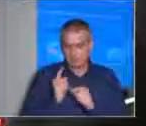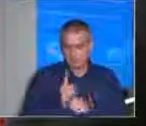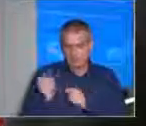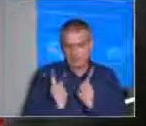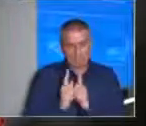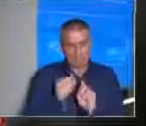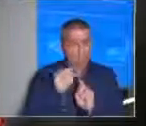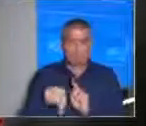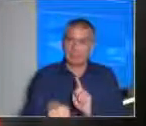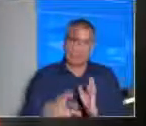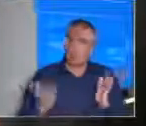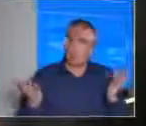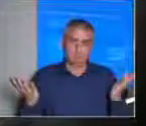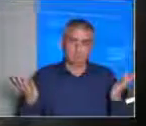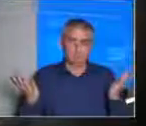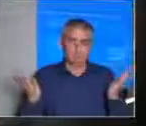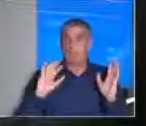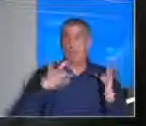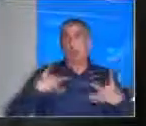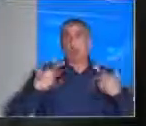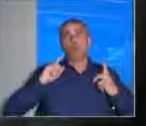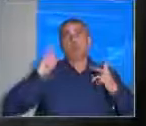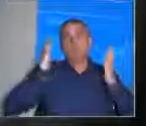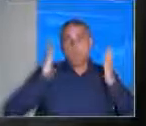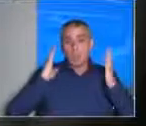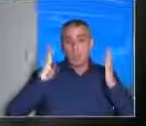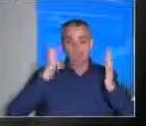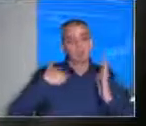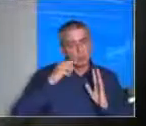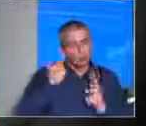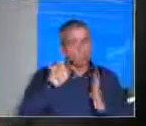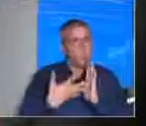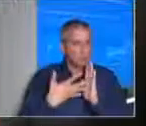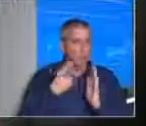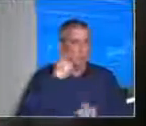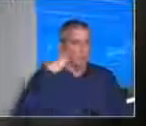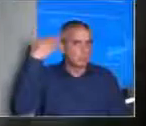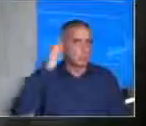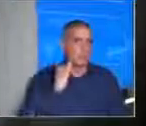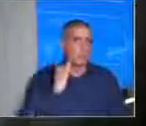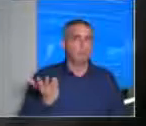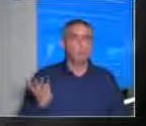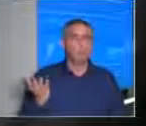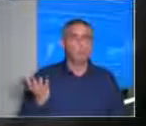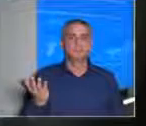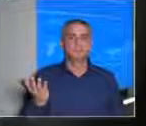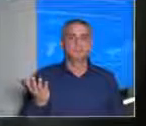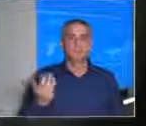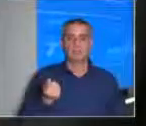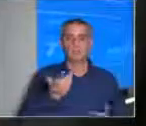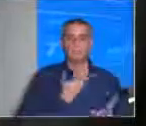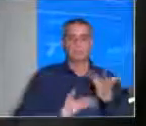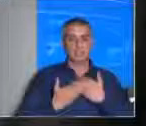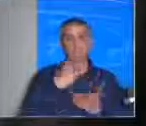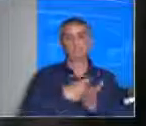range missiles. Nobody's happy about it, but we're taking a good look and we'll see. We'll see. The